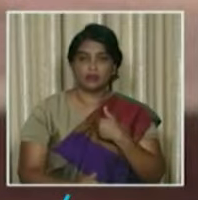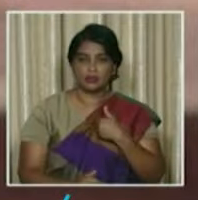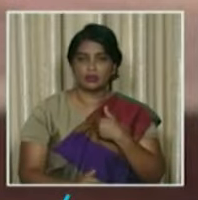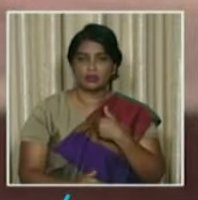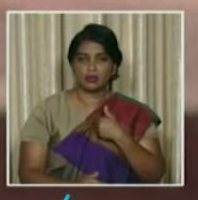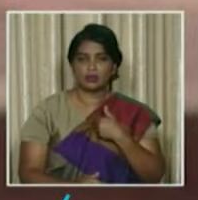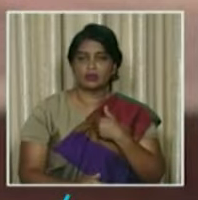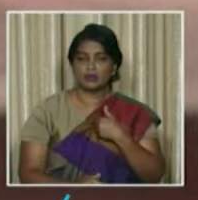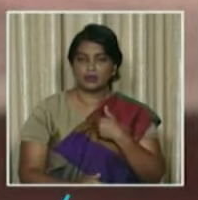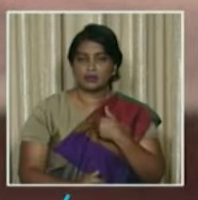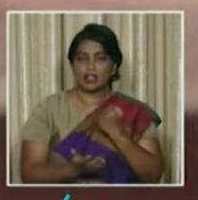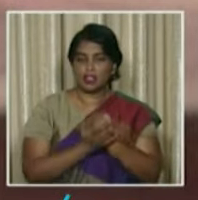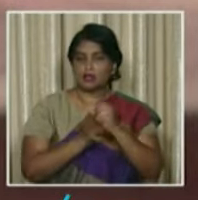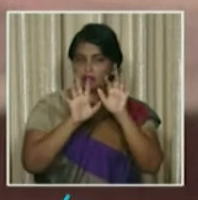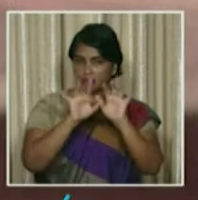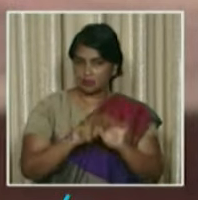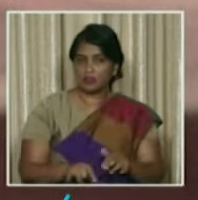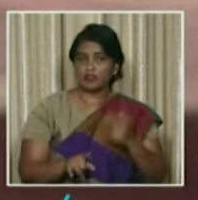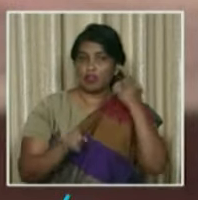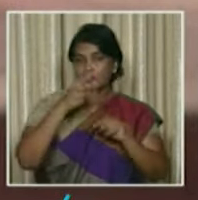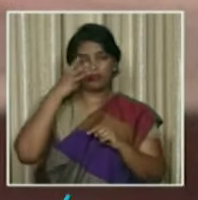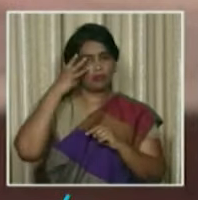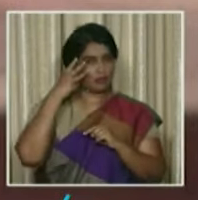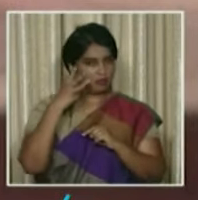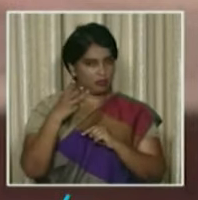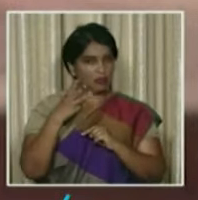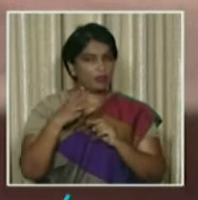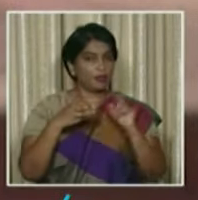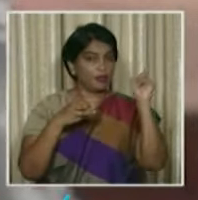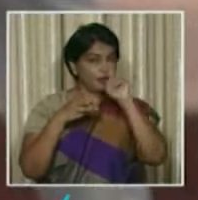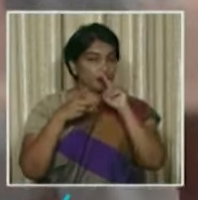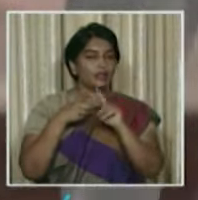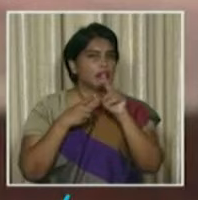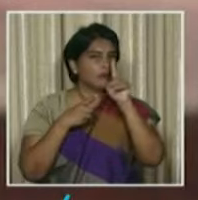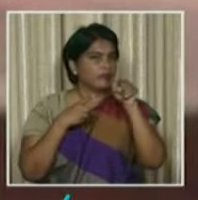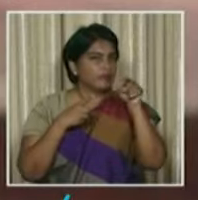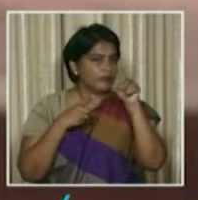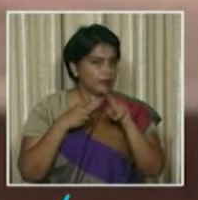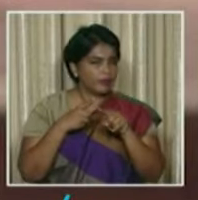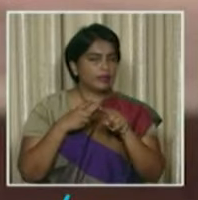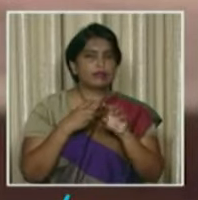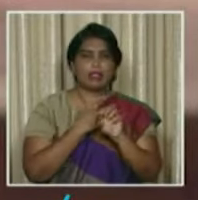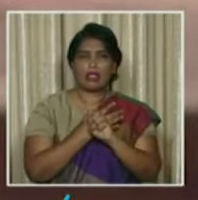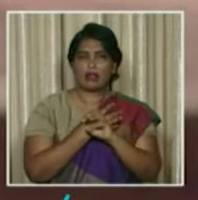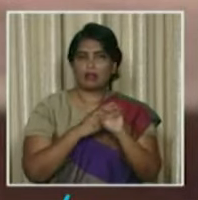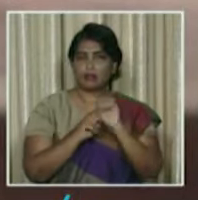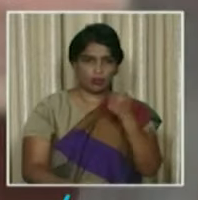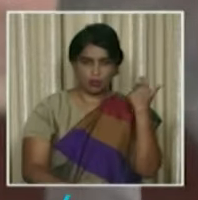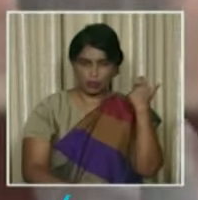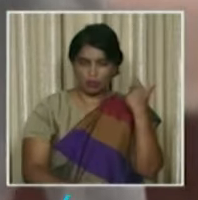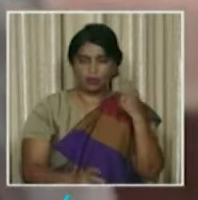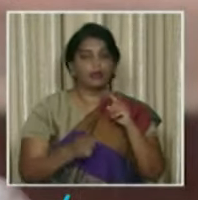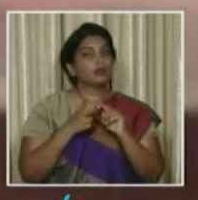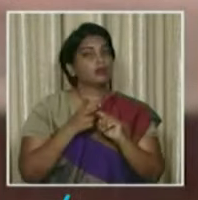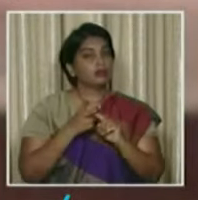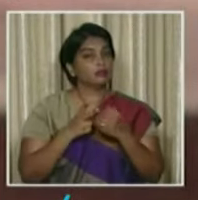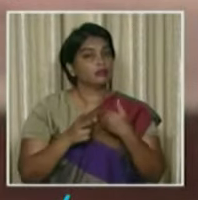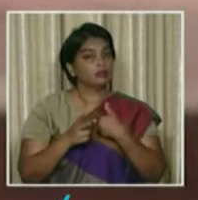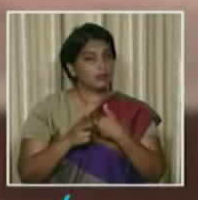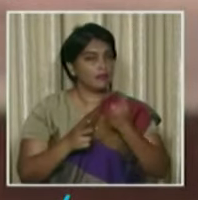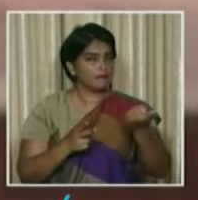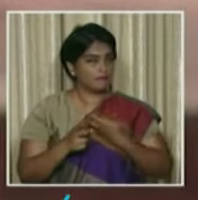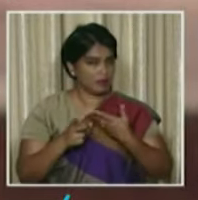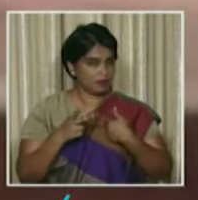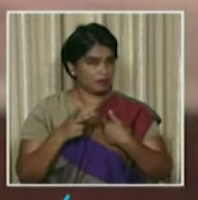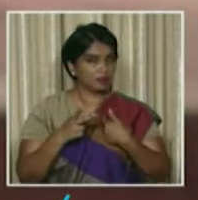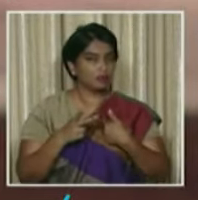letter of demand එකක් හැදුවා ඒකේ මම කාරණා තුනක් කිල්ලුවා පළවෙනි එක මේ දාපු වැරදි live post එක අයින් කරගන්න දෙවෙනි එක මට කරපු